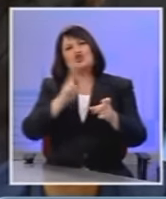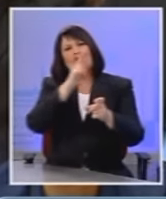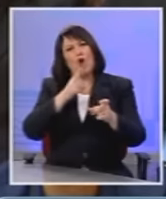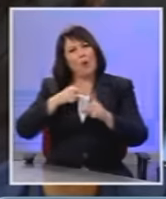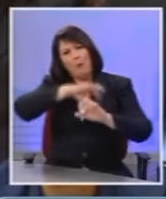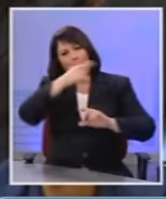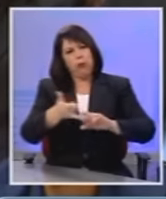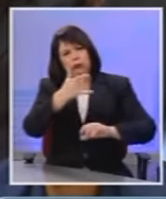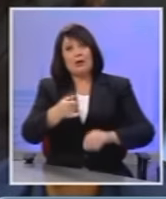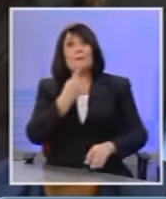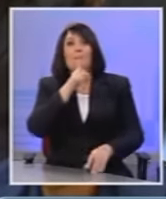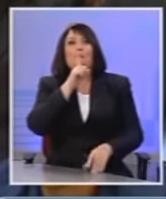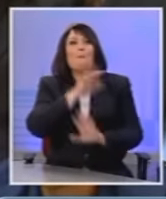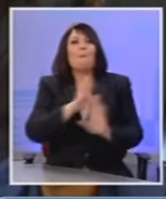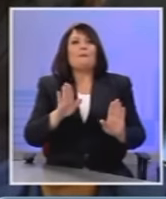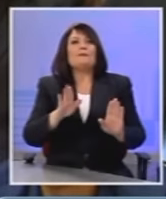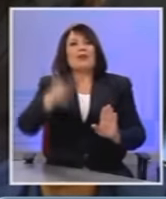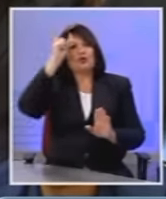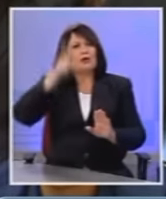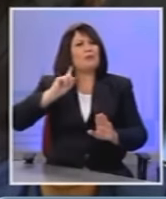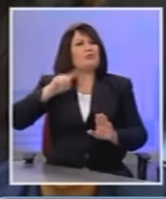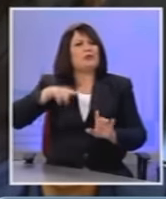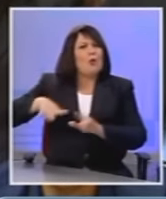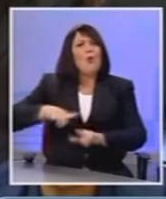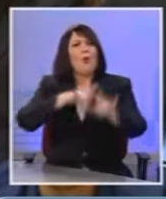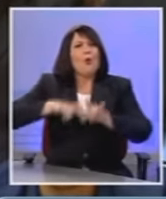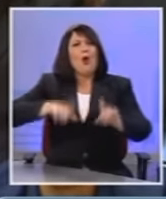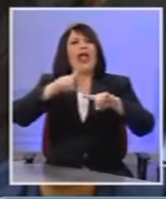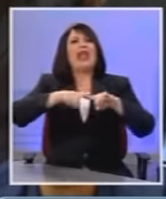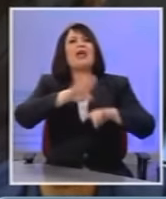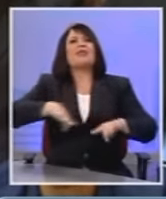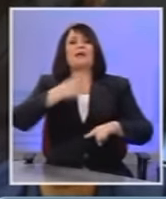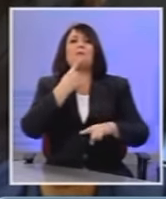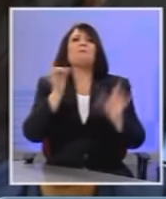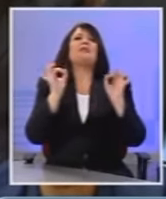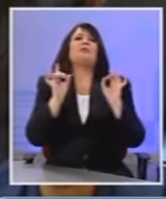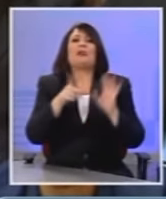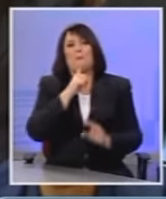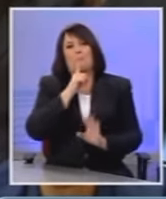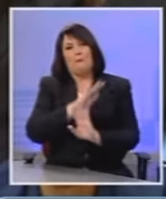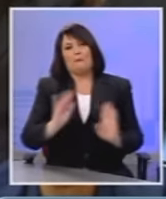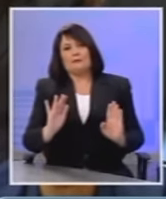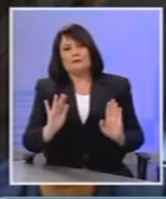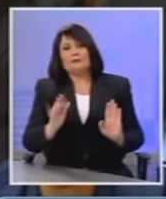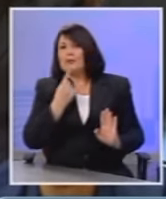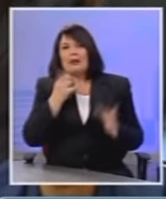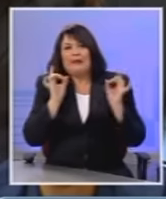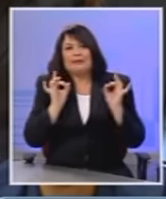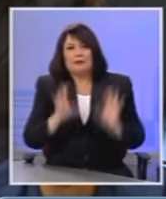τις παραβιάσεις του εθνικού εναερίου χώρου μας από τους Τούρκους. Δεν λέει